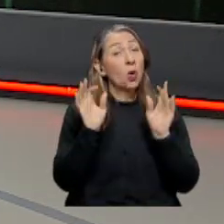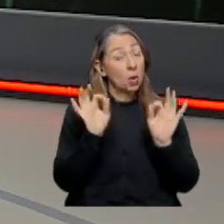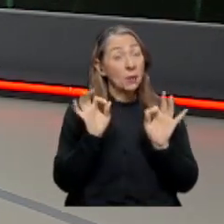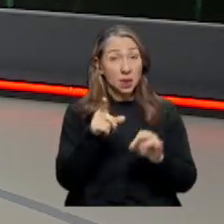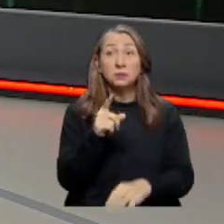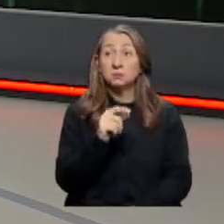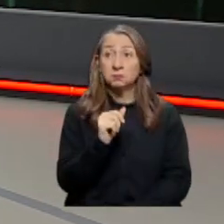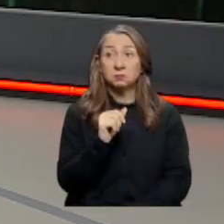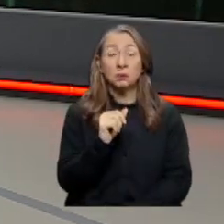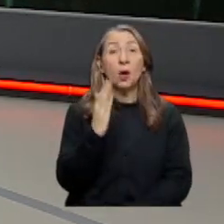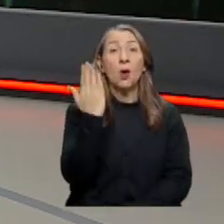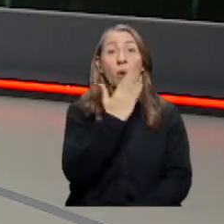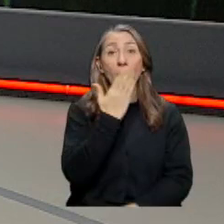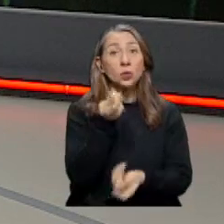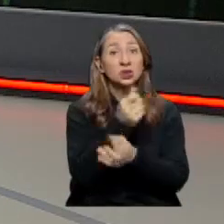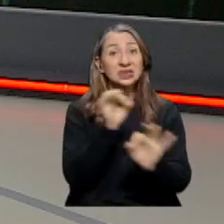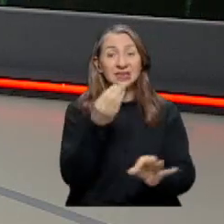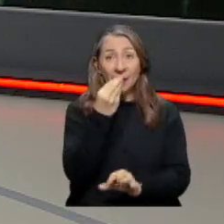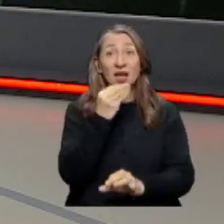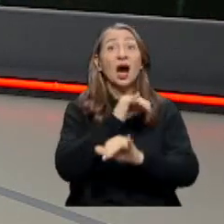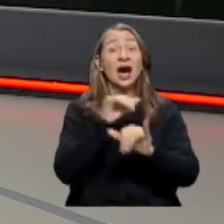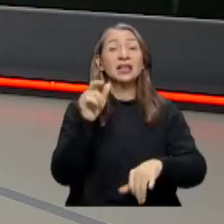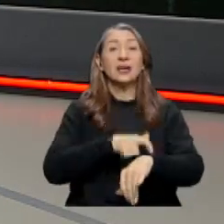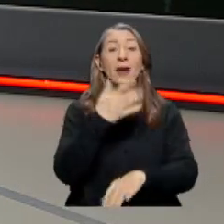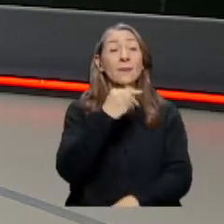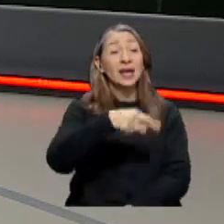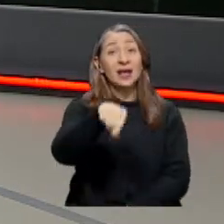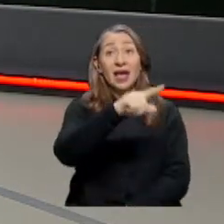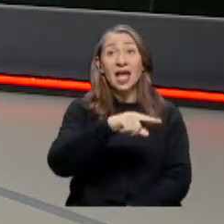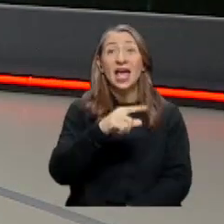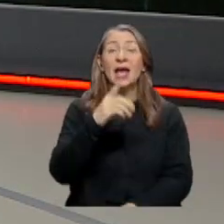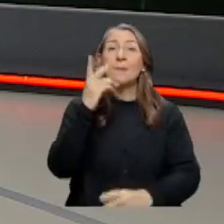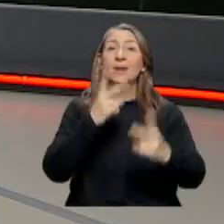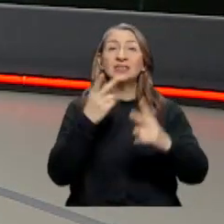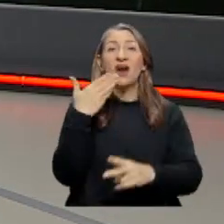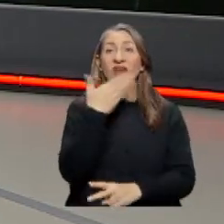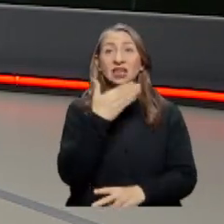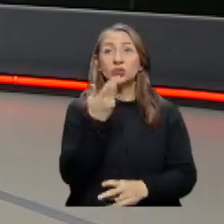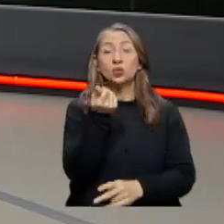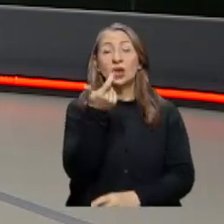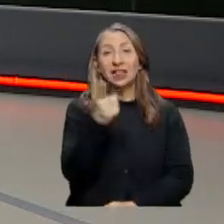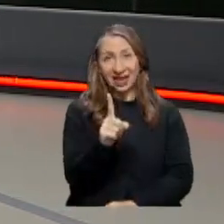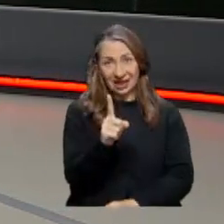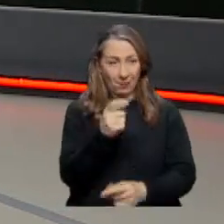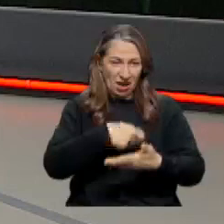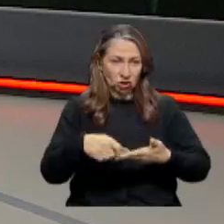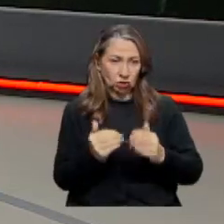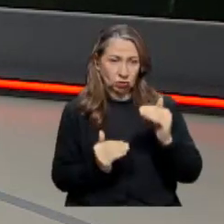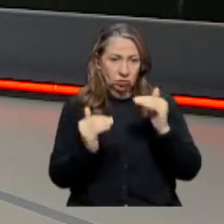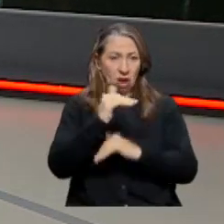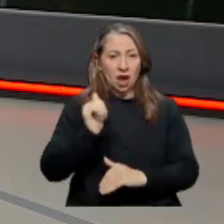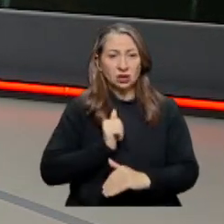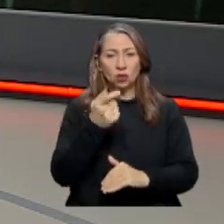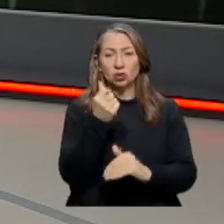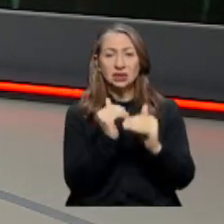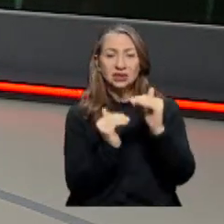Önemli. Okullarda ücretsiz yemek ve aynı zamanda emekliye kimi avantajlar ve ücretlerinin yükseltilip asgari